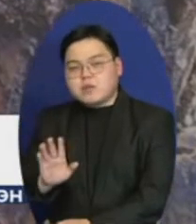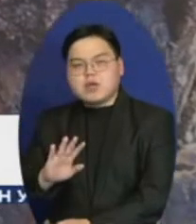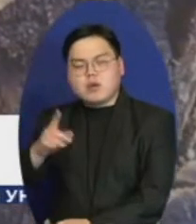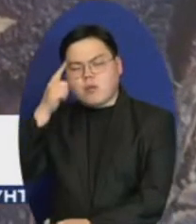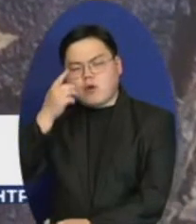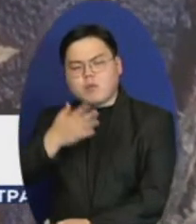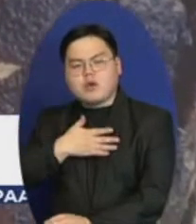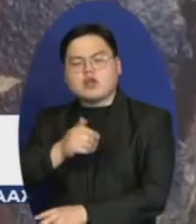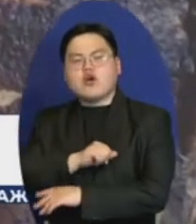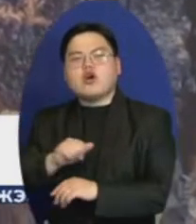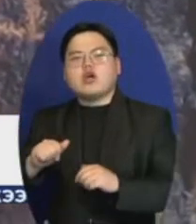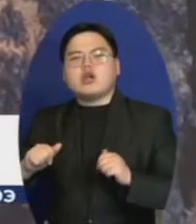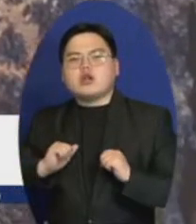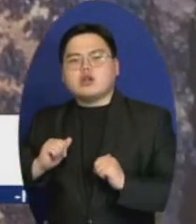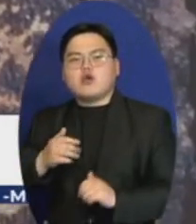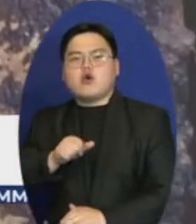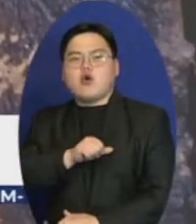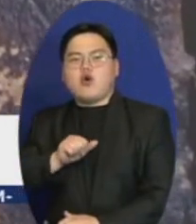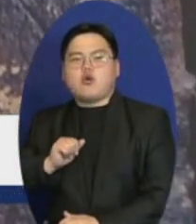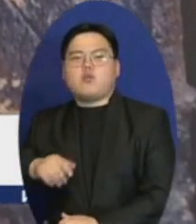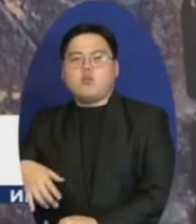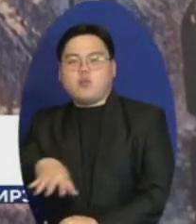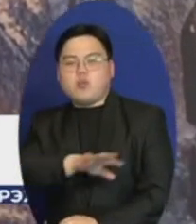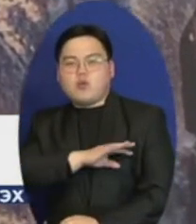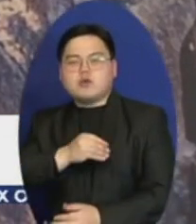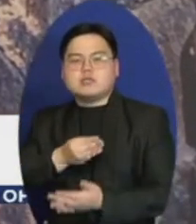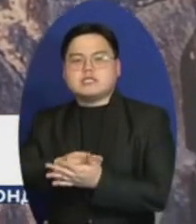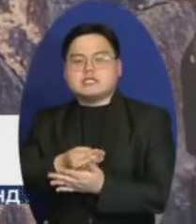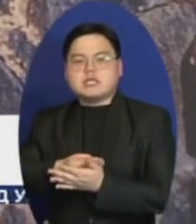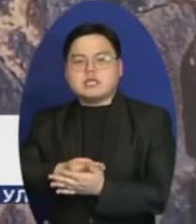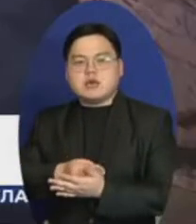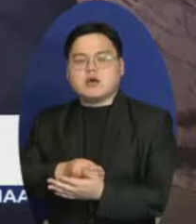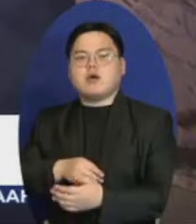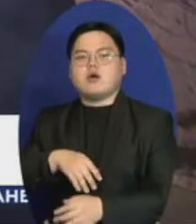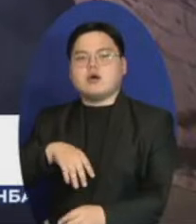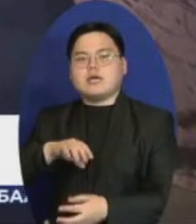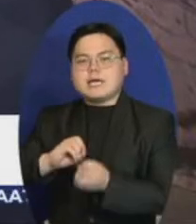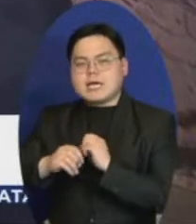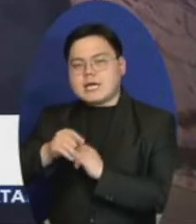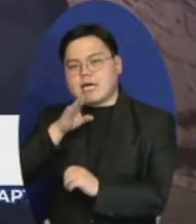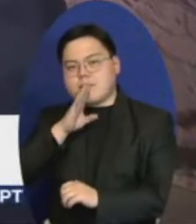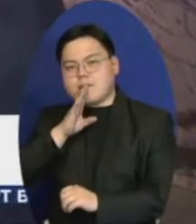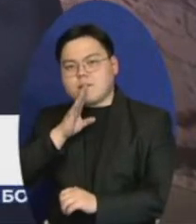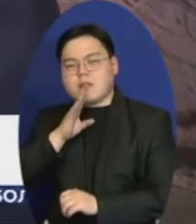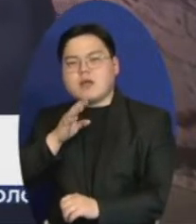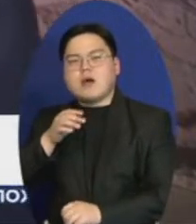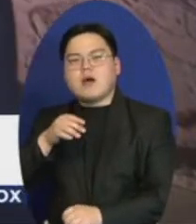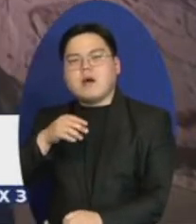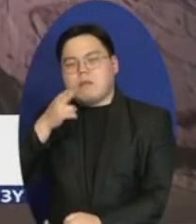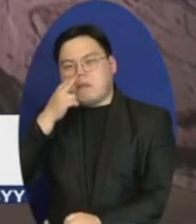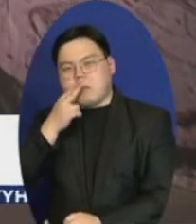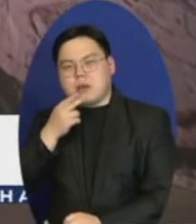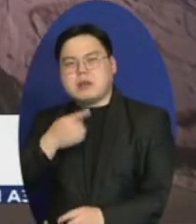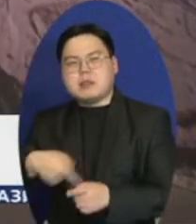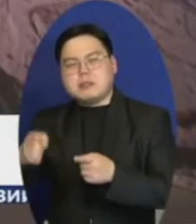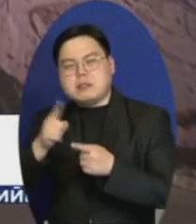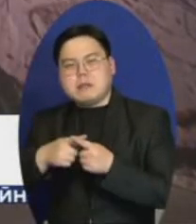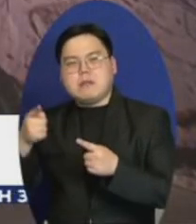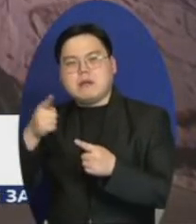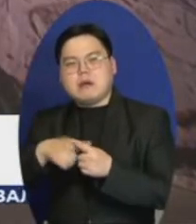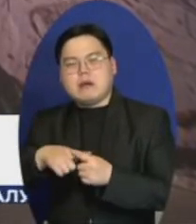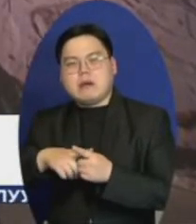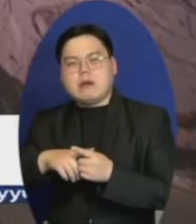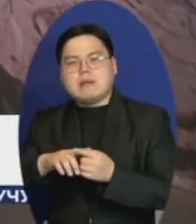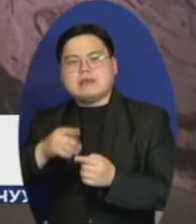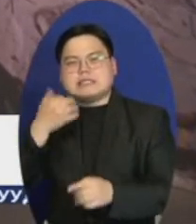өөрсдөө хадны зург зүгтээ гэлбээ нэг ууш тавих удах шунгатах юм зөвшөөрөх юм хийж байгаа. Тэгэхээр энийг хайрлан